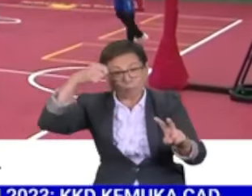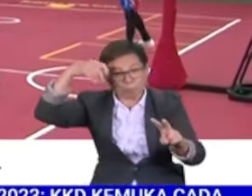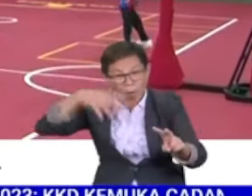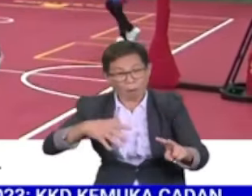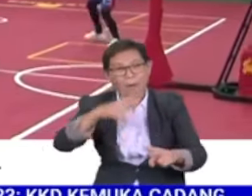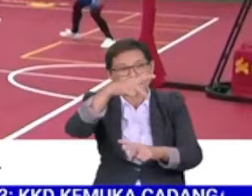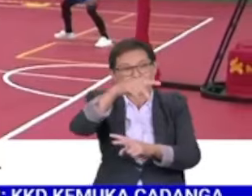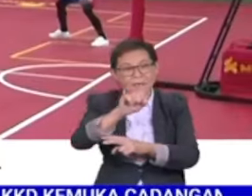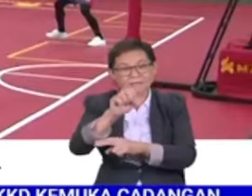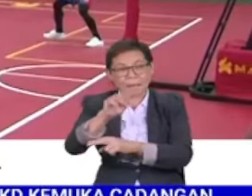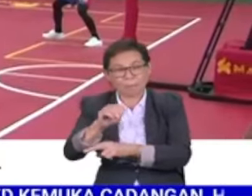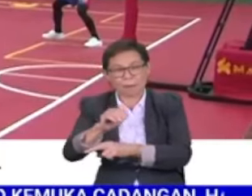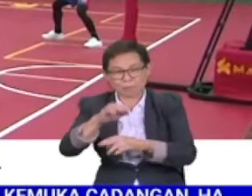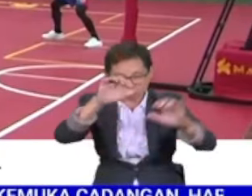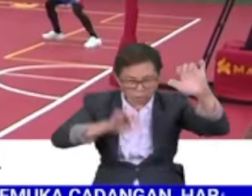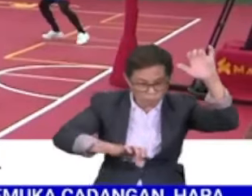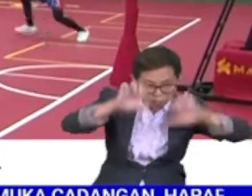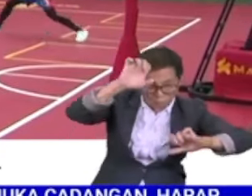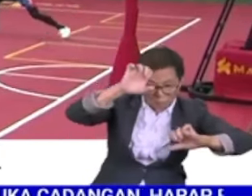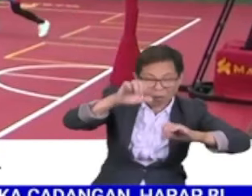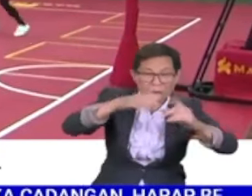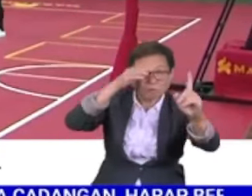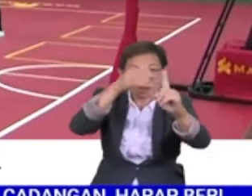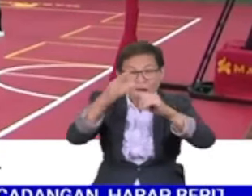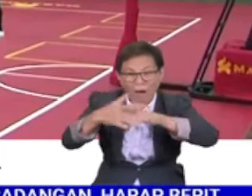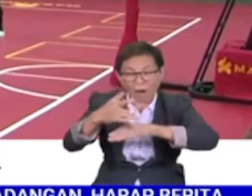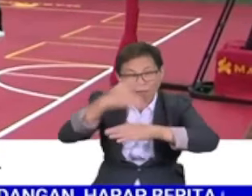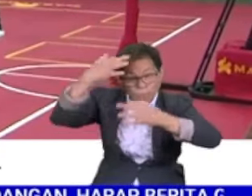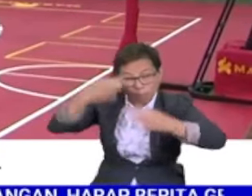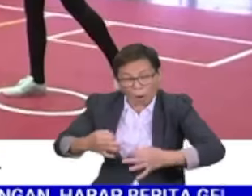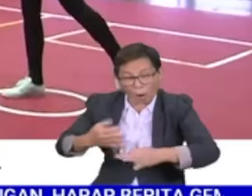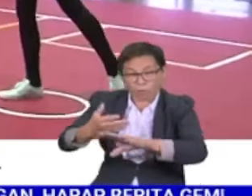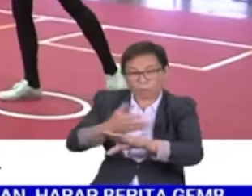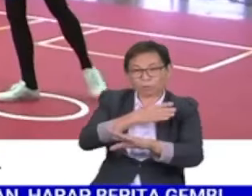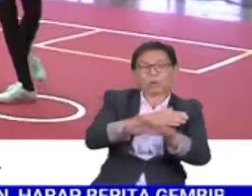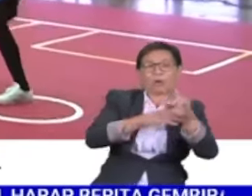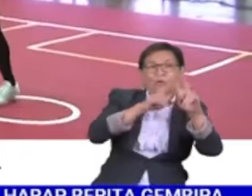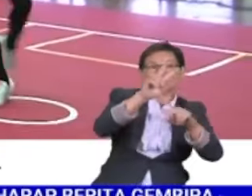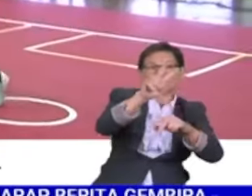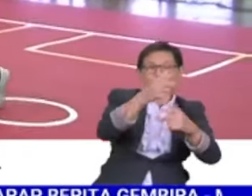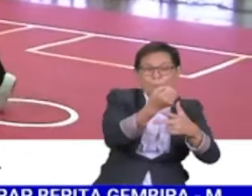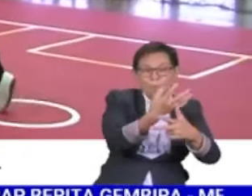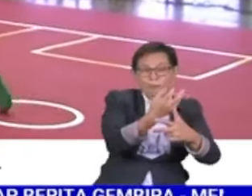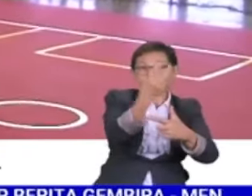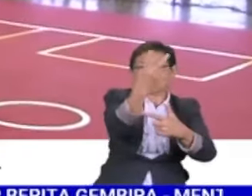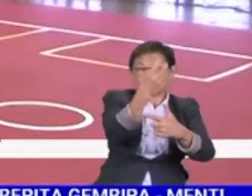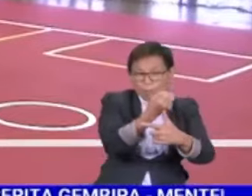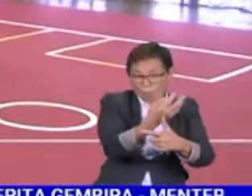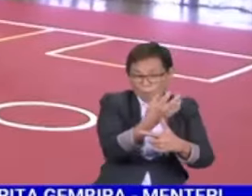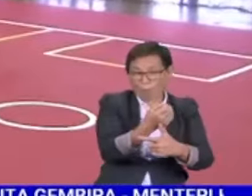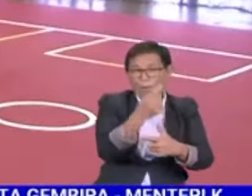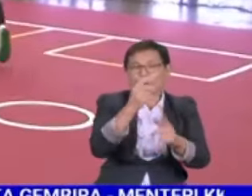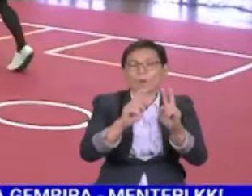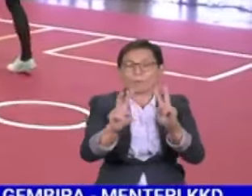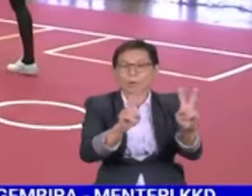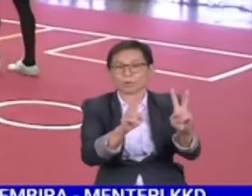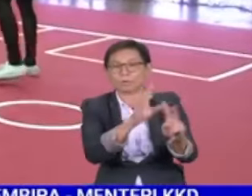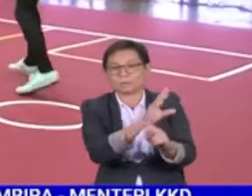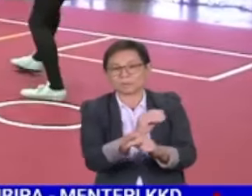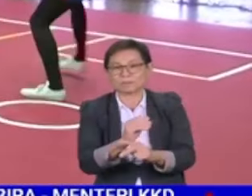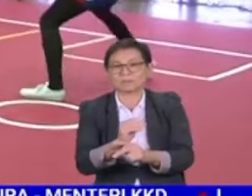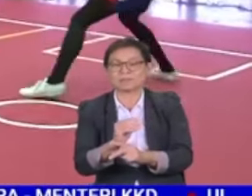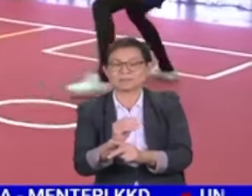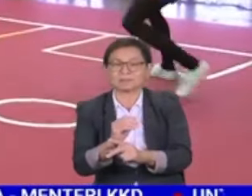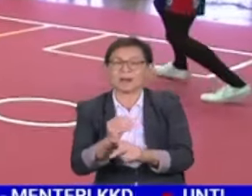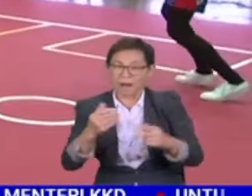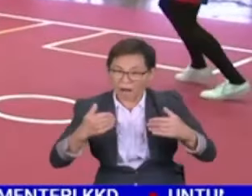PSM akan menilai semula sasaran awal yang ditetapkan sebelum ini iaitu dua emas masing-masing bagi acara Bergu dan Chinlon.